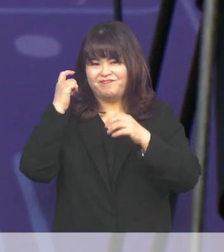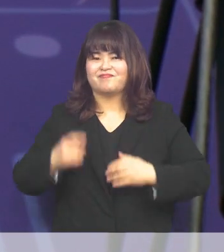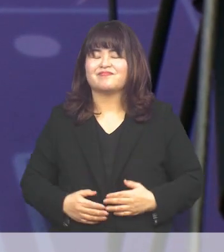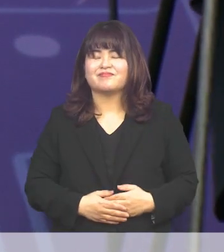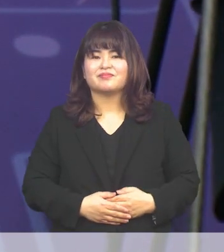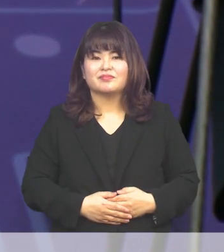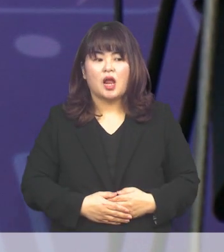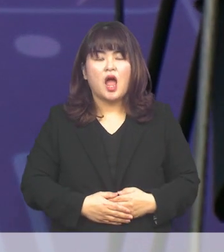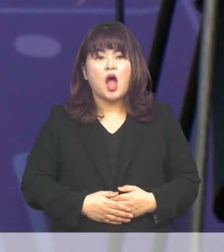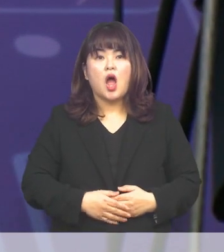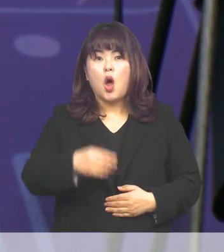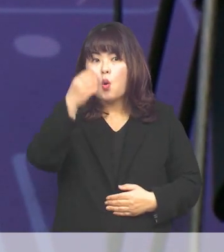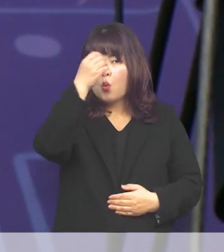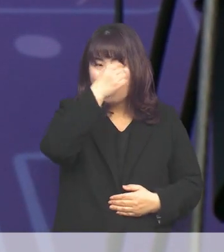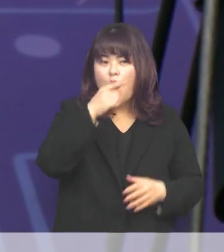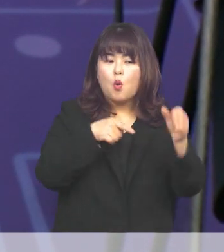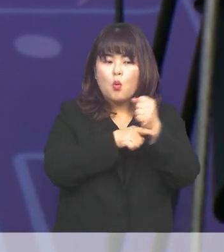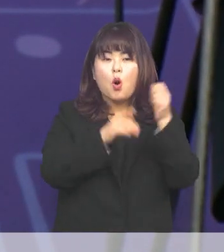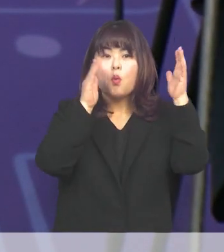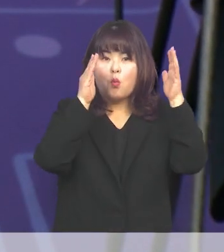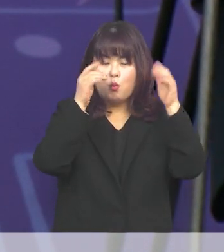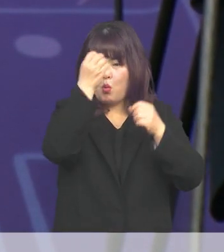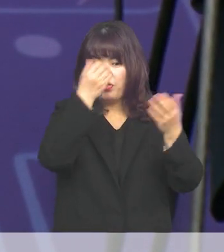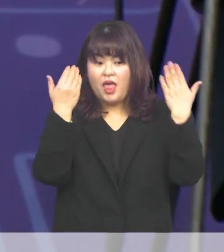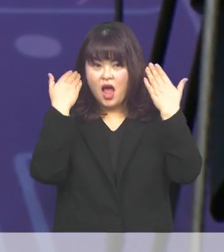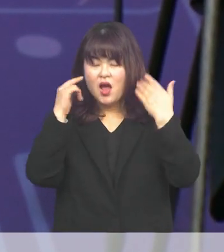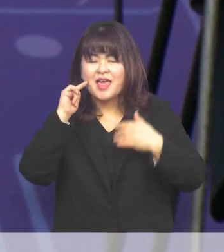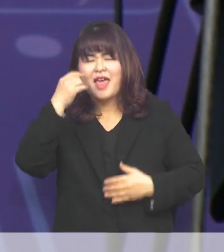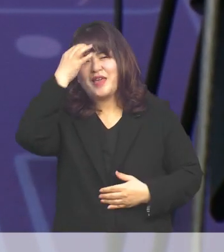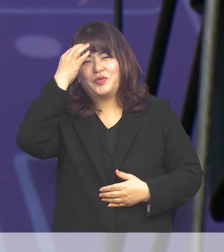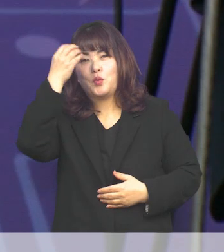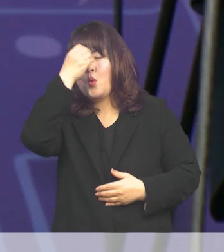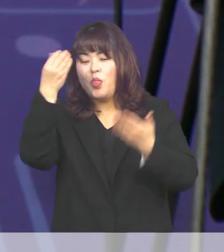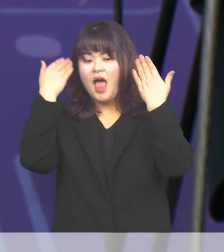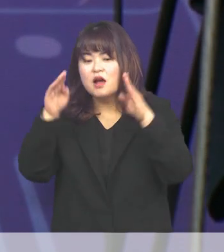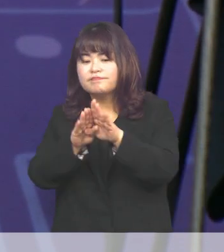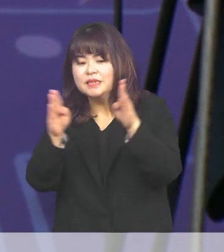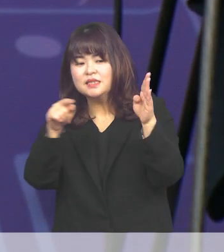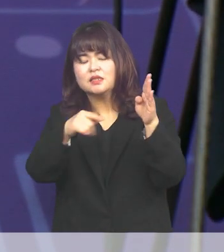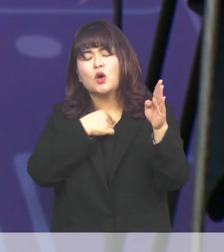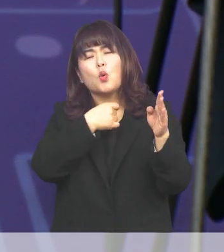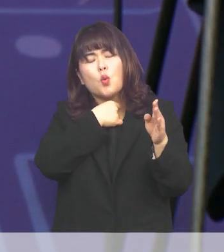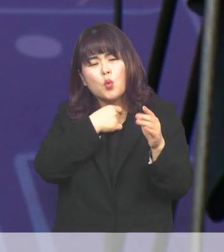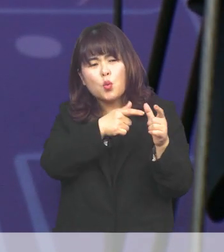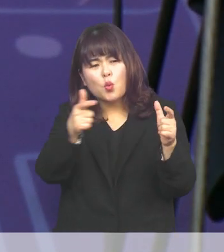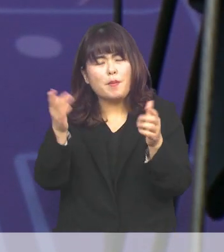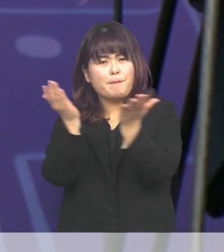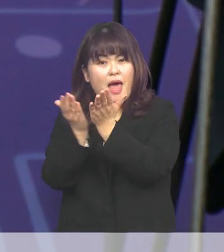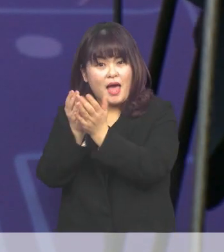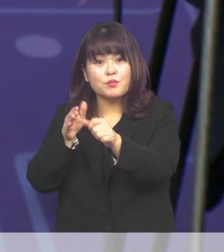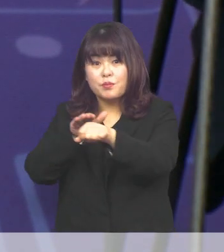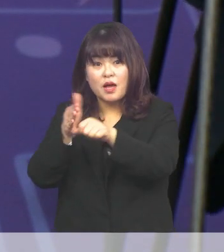과학 고등학교 예술 고등학교 설립도 추진을 해서 우리 시민들의 교육 소요를 잘 반영하고